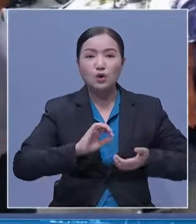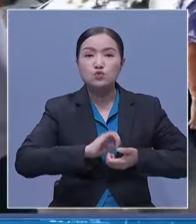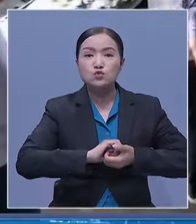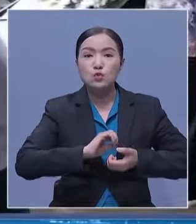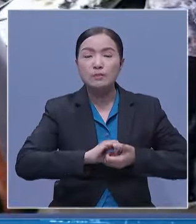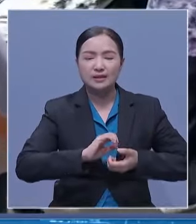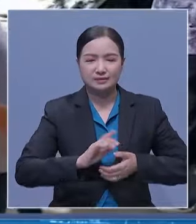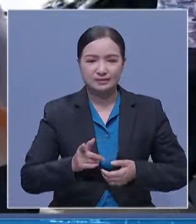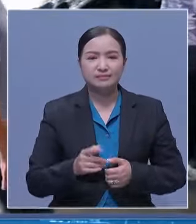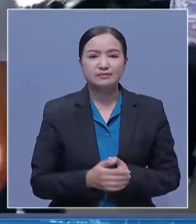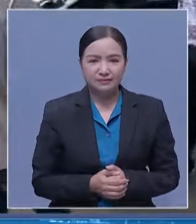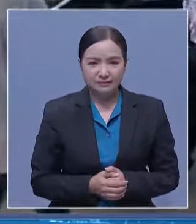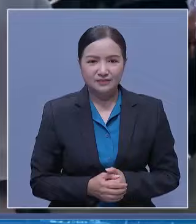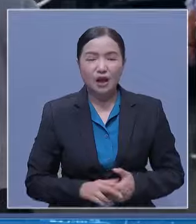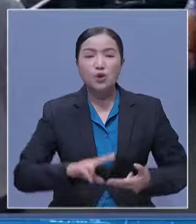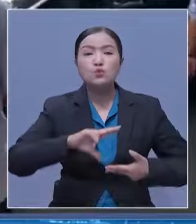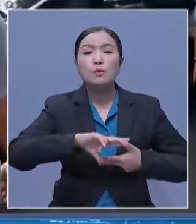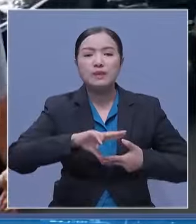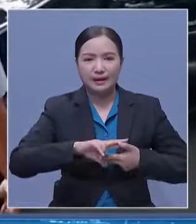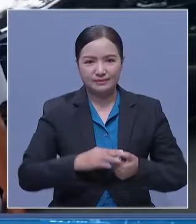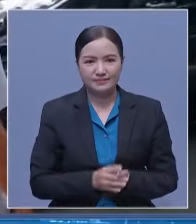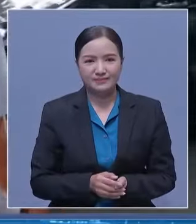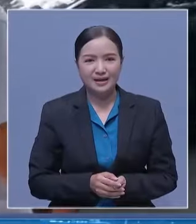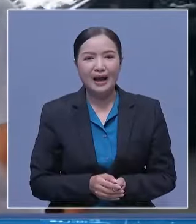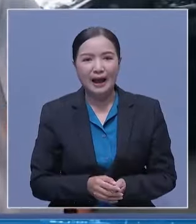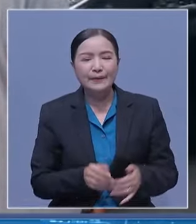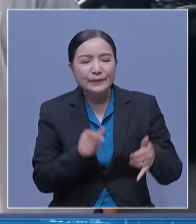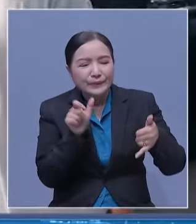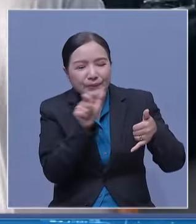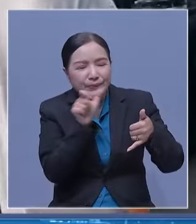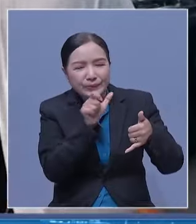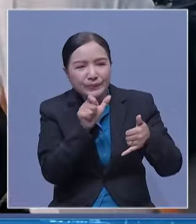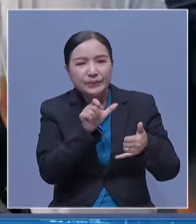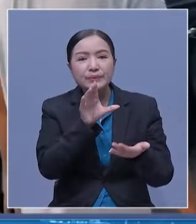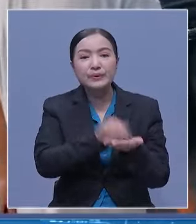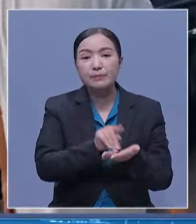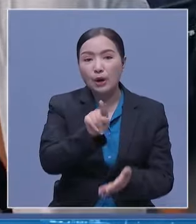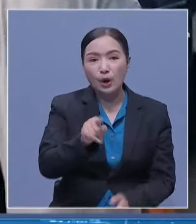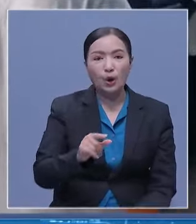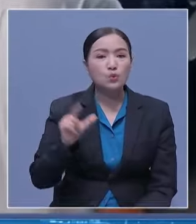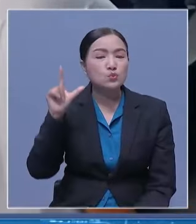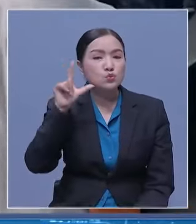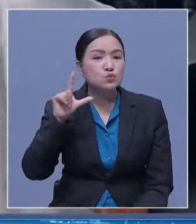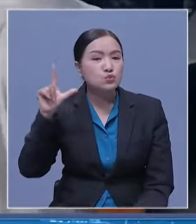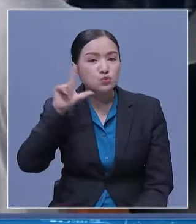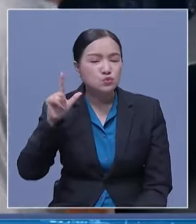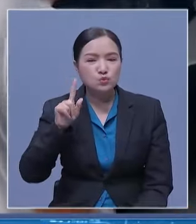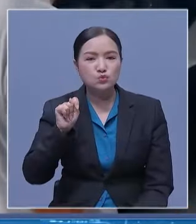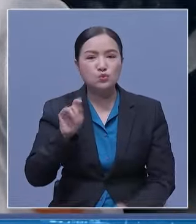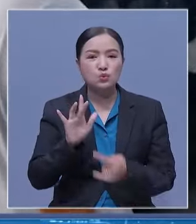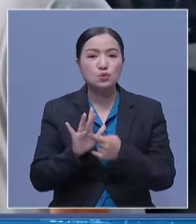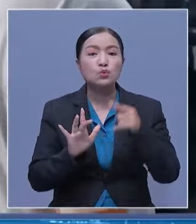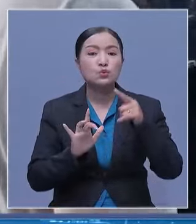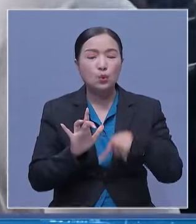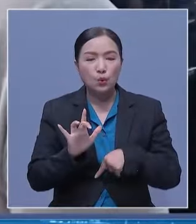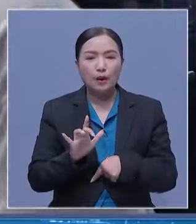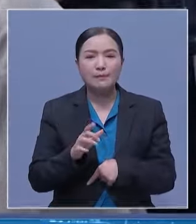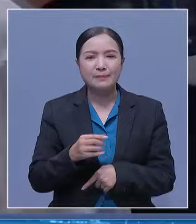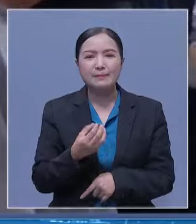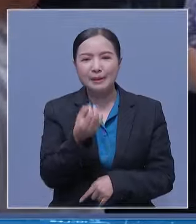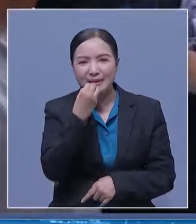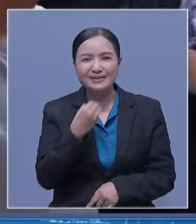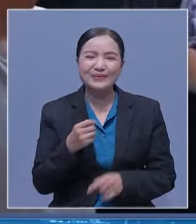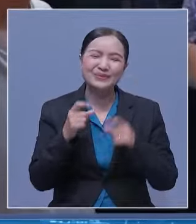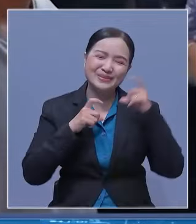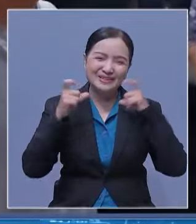นี่โพสต์คลิปเป็นคลิปของลุงตู่ค่ะ อันนี้เหรอนี่เหรอ ใช่ลุงตู่ไปทานข้าว ครับ แล้วโอ้โหดูสีหน้